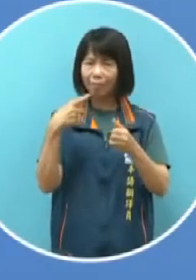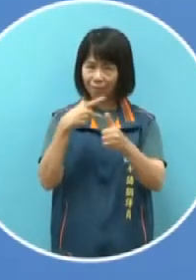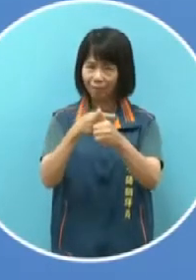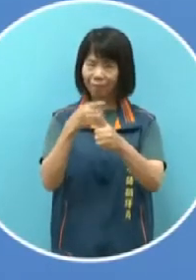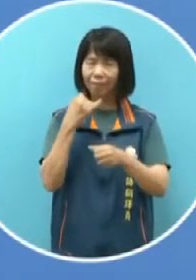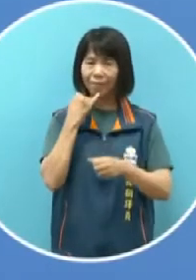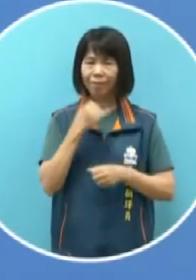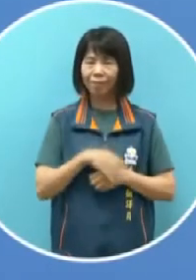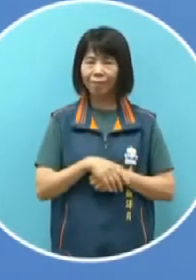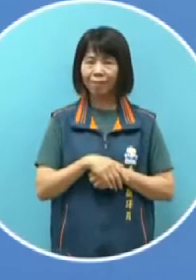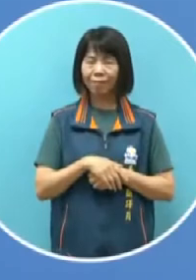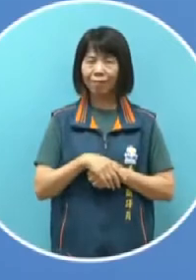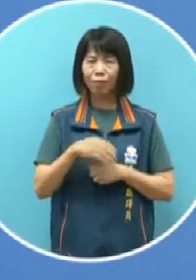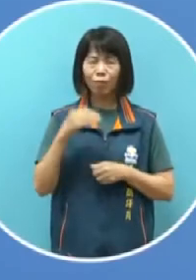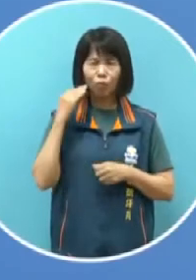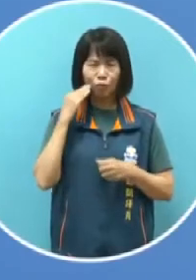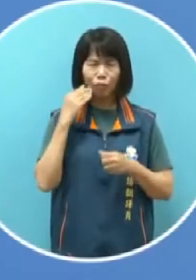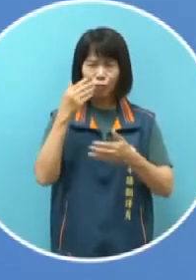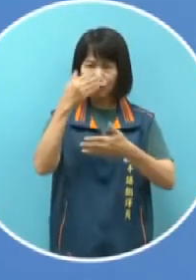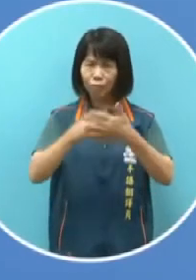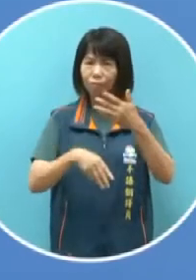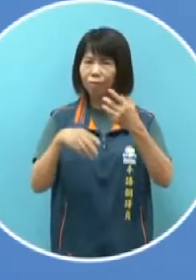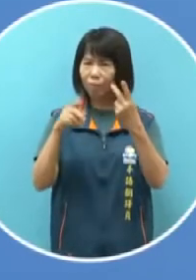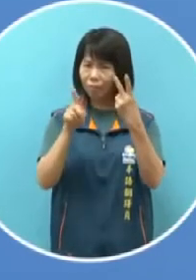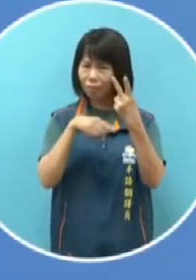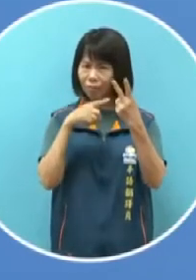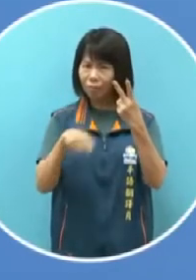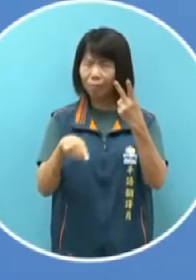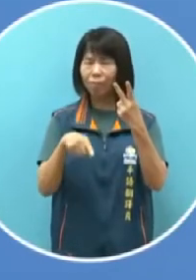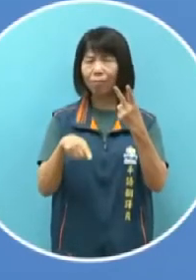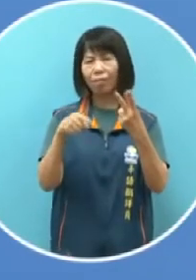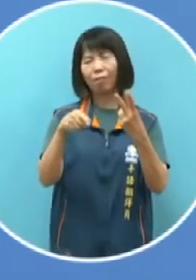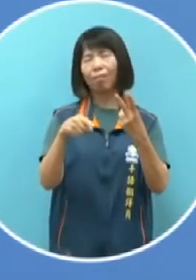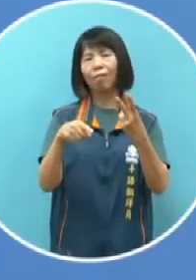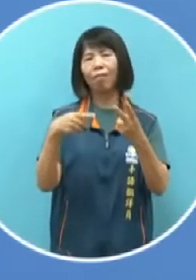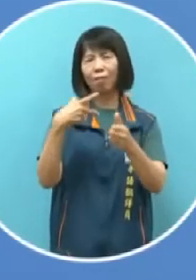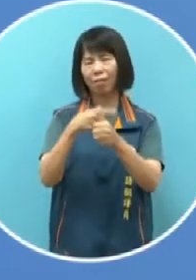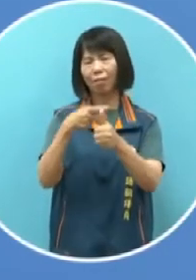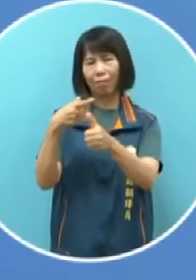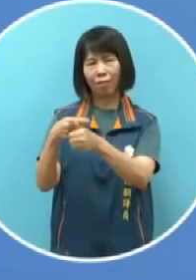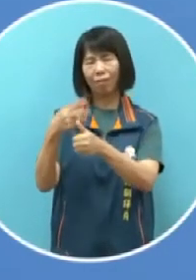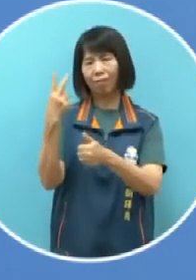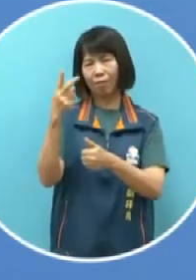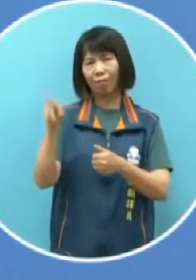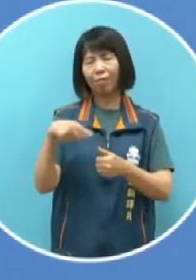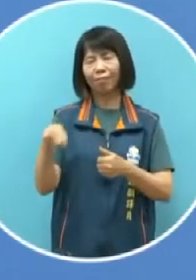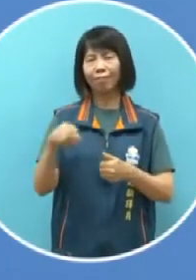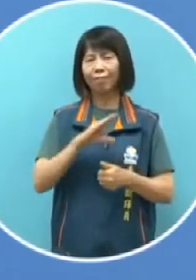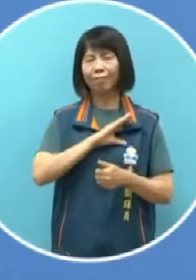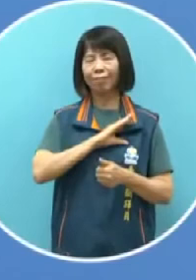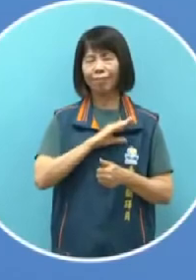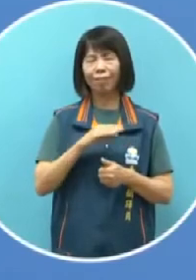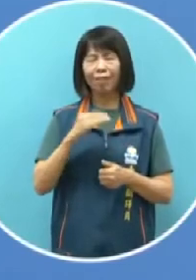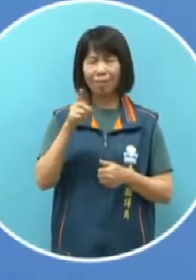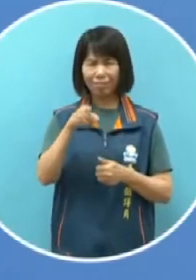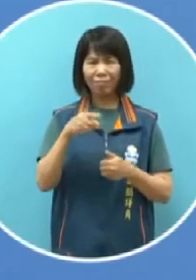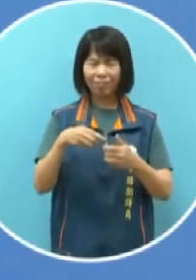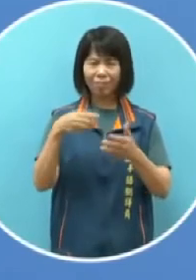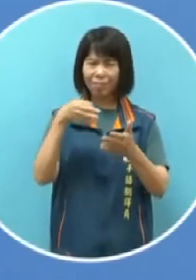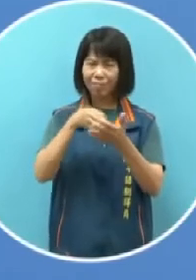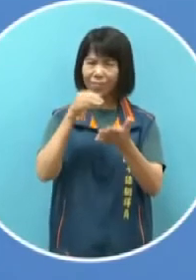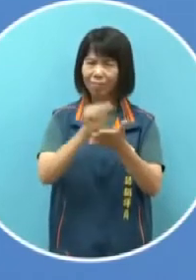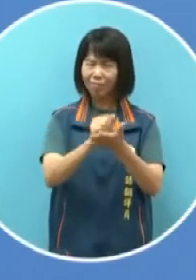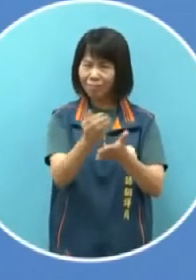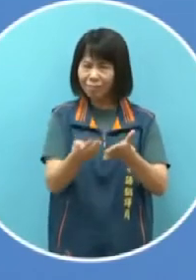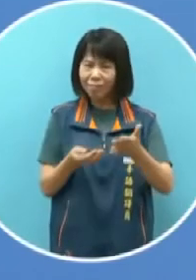打。假设只剩余2剂的话，那他只能2个人来施打哈。所以虽然说你可能是正取6位，但是还